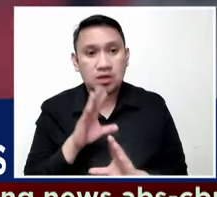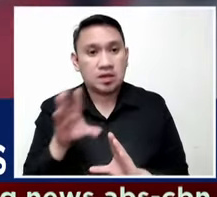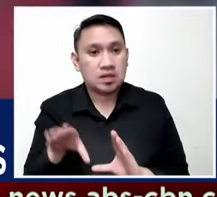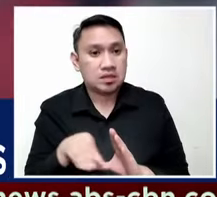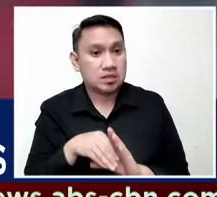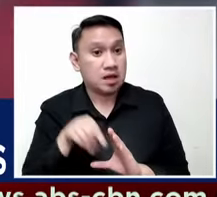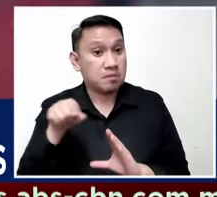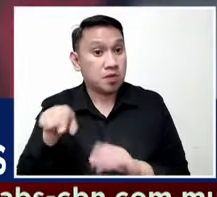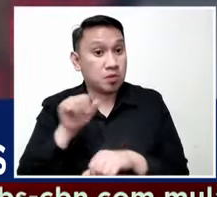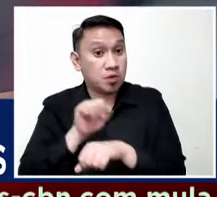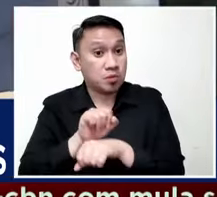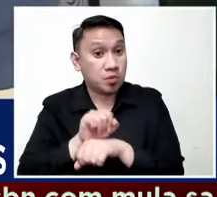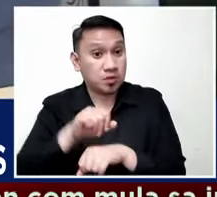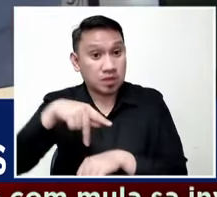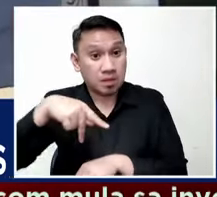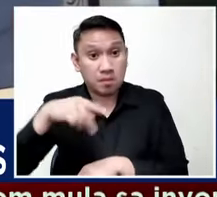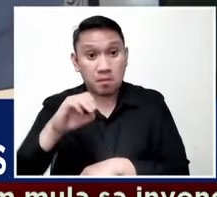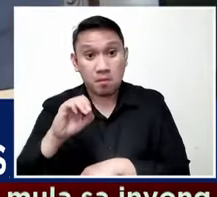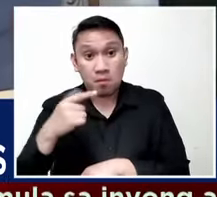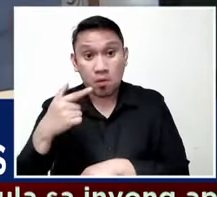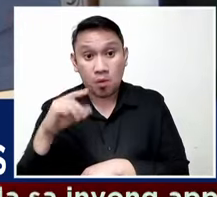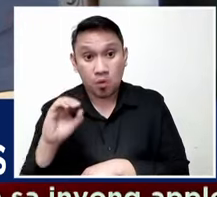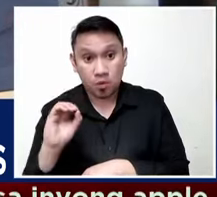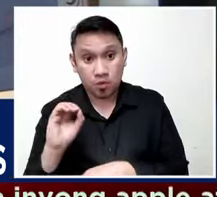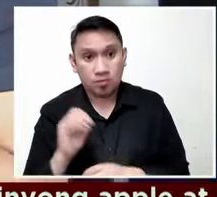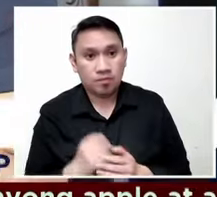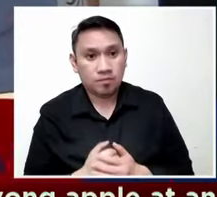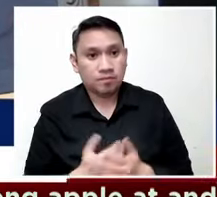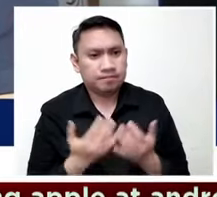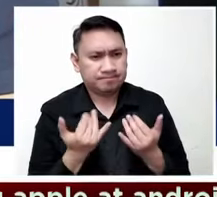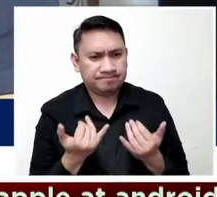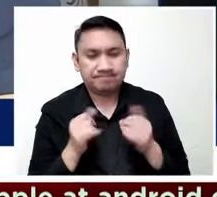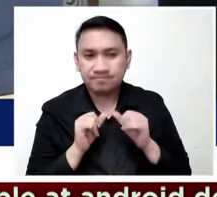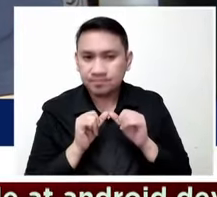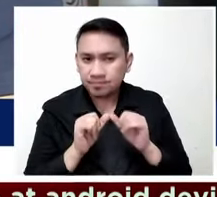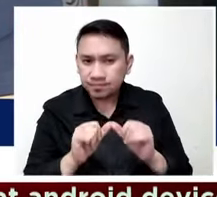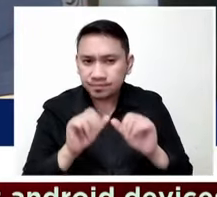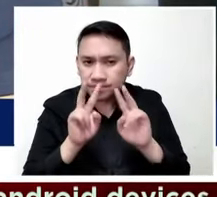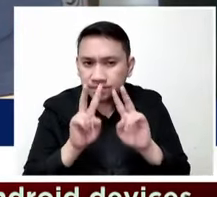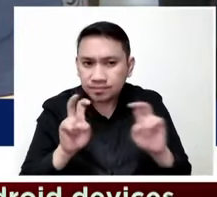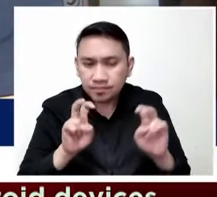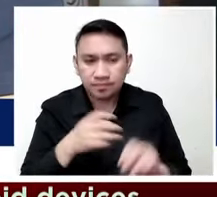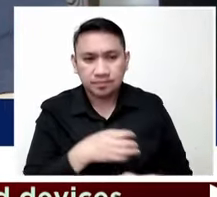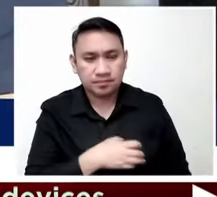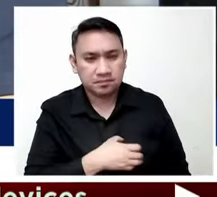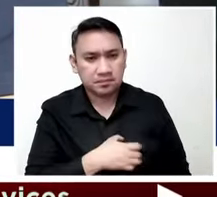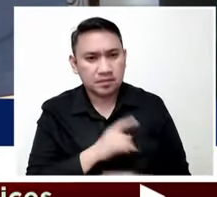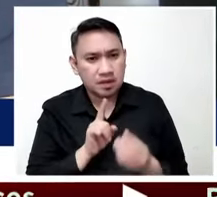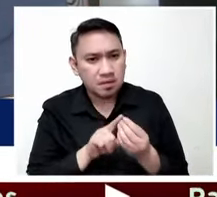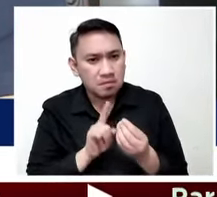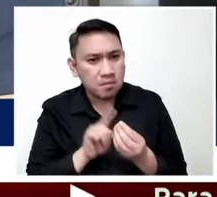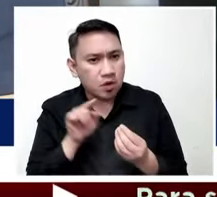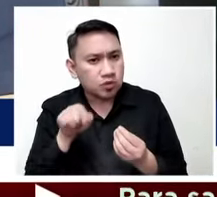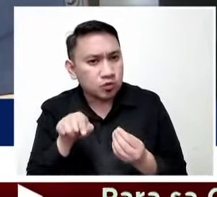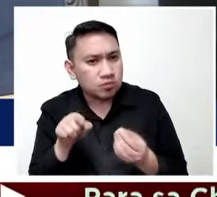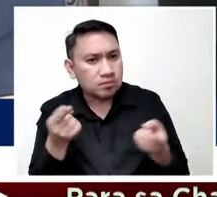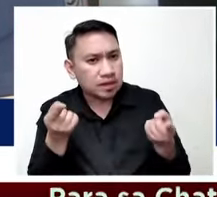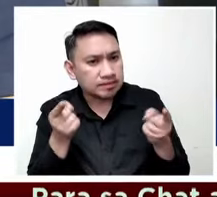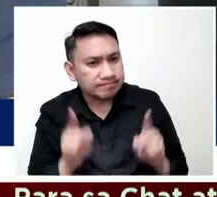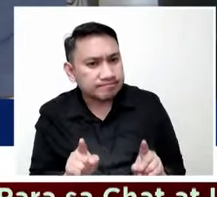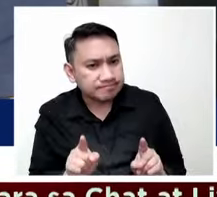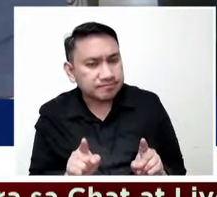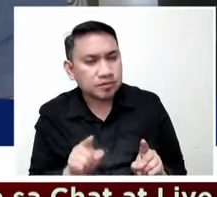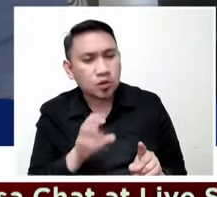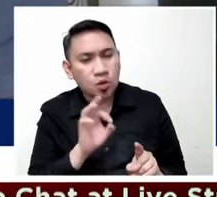offshore gaming operations. Sa ngayon ay patuloy ang imbestigasyon ng pulisya kaugnay ng mga posibleng krimen o iba pang illegal na aktibidad